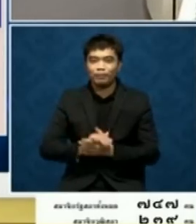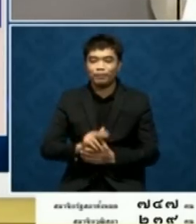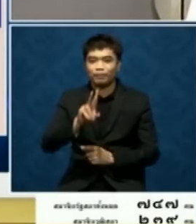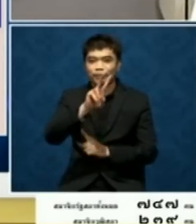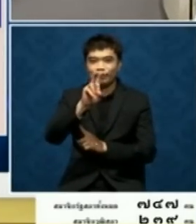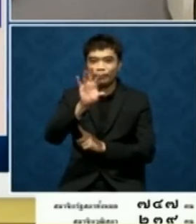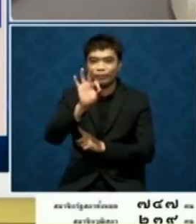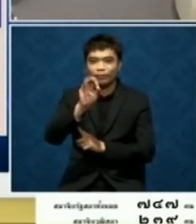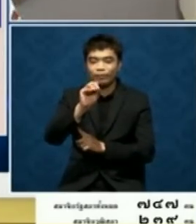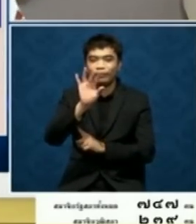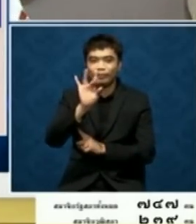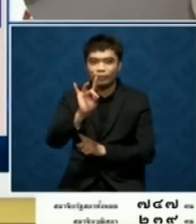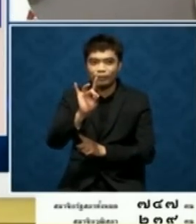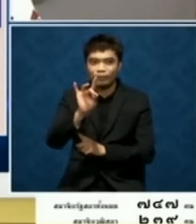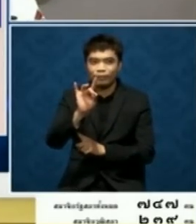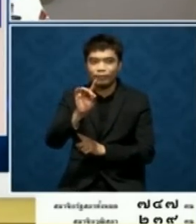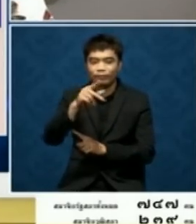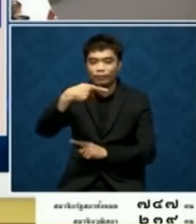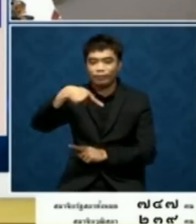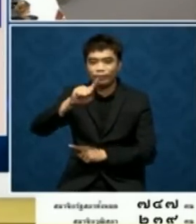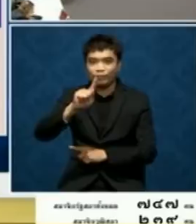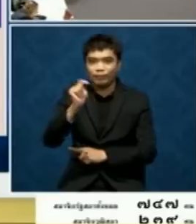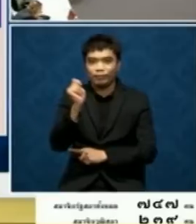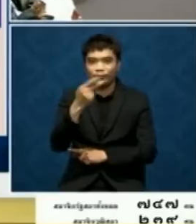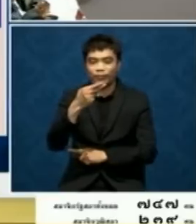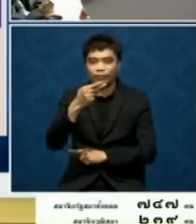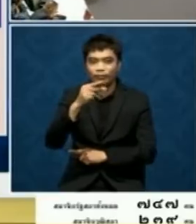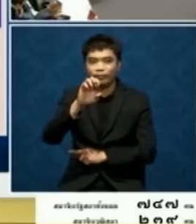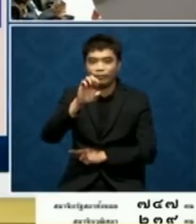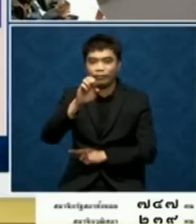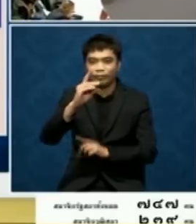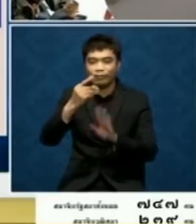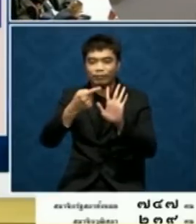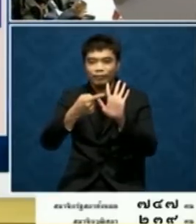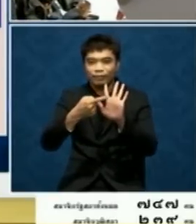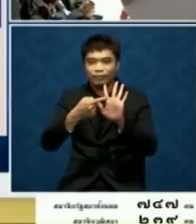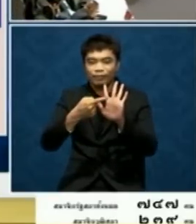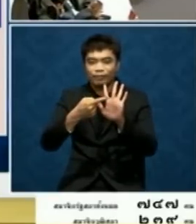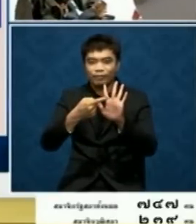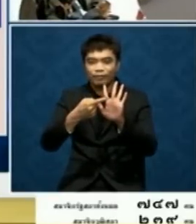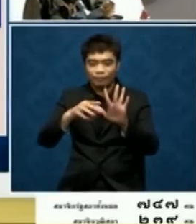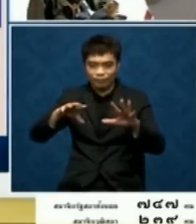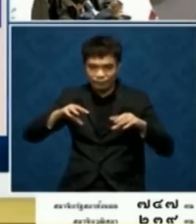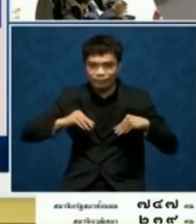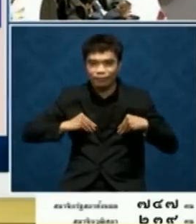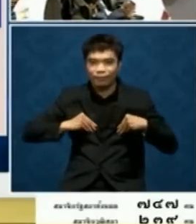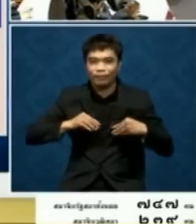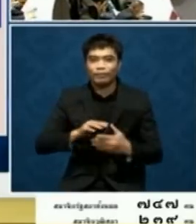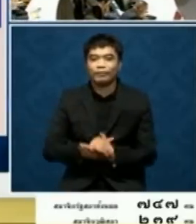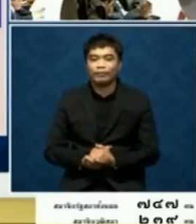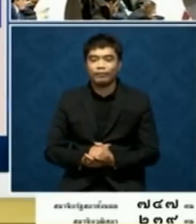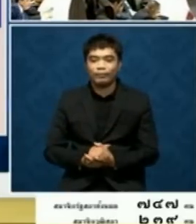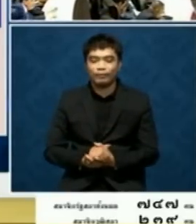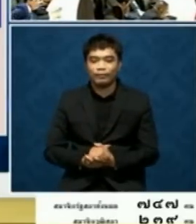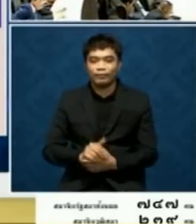มเห็นอยู่ด้านล่างนะฮะในระหว่างที่ผมรายงานอยู่ในขณะนี้นี่เป็นบรรยากาศในช่วงที่คุณเศรษฐาเดินทางไปที่พรรคเพื่อไทยนะเดี๋ย